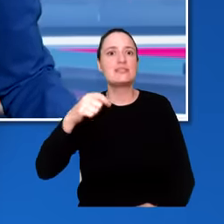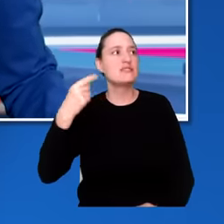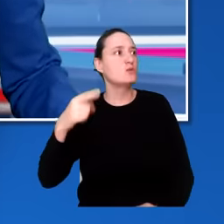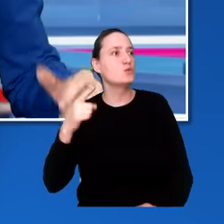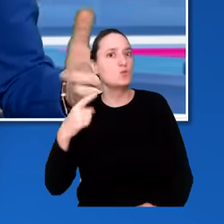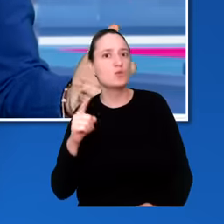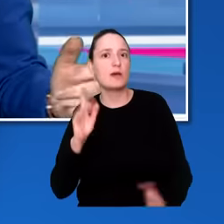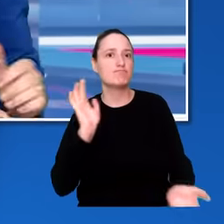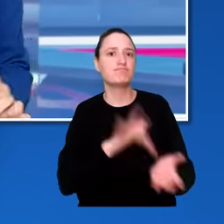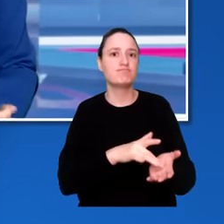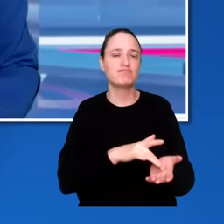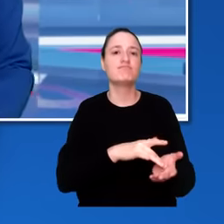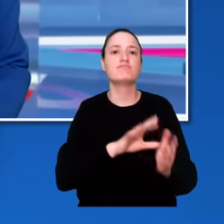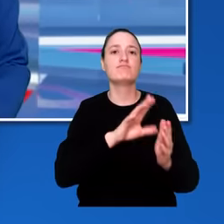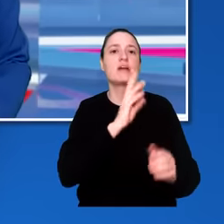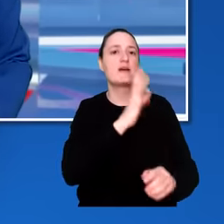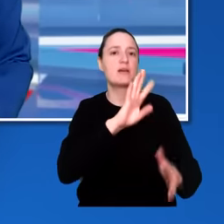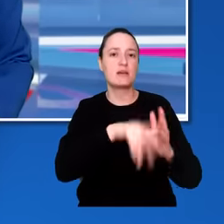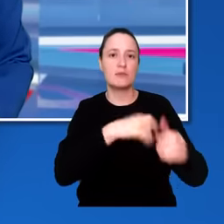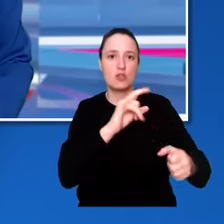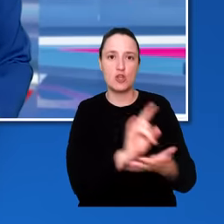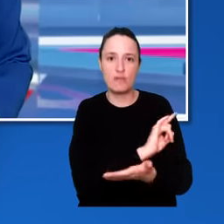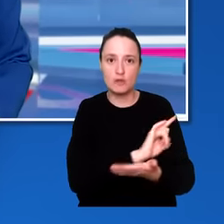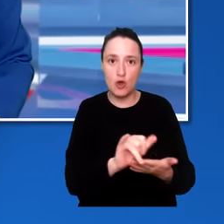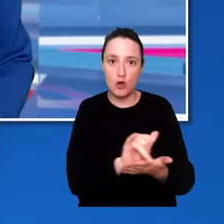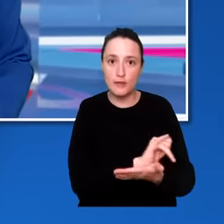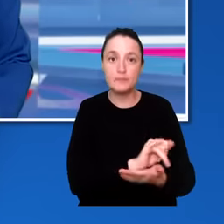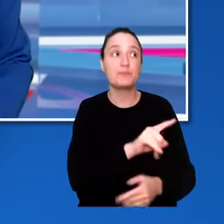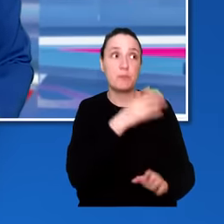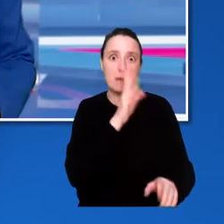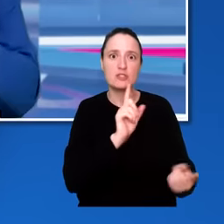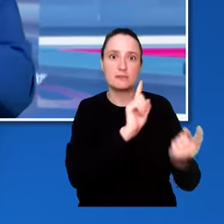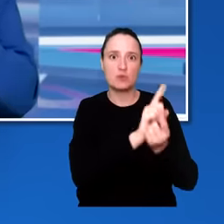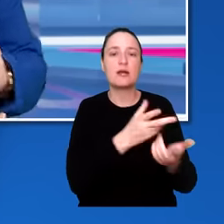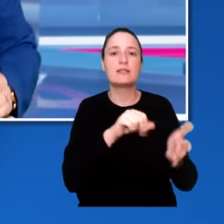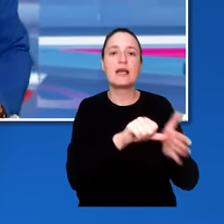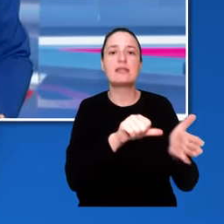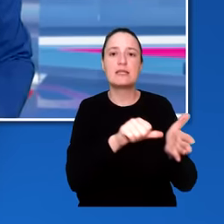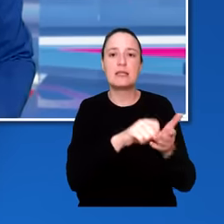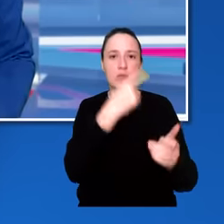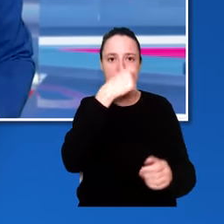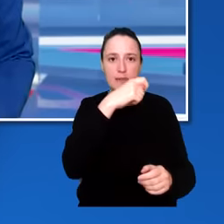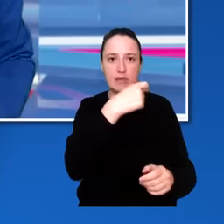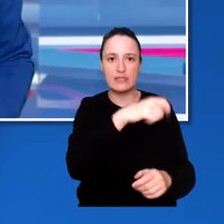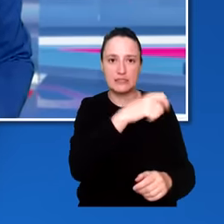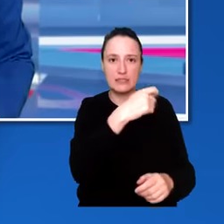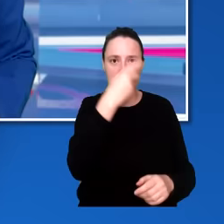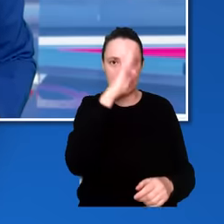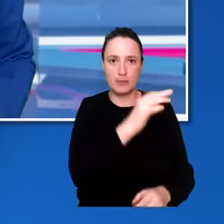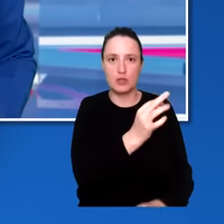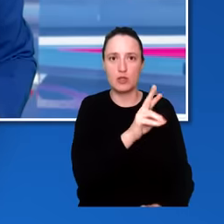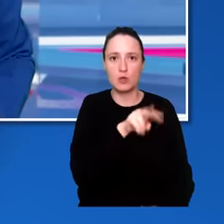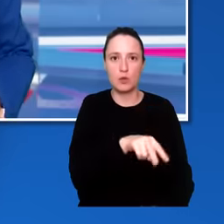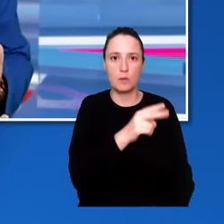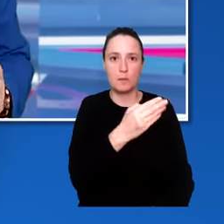Nowym Jorku. Będzie też spotkanie z kandydatem na prezydenta Stanów Zjednoczonych, z Donaldem Trumpem. Ja Państwu mówiłam przed kilkoma minutami, że będziemy się